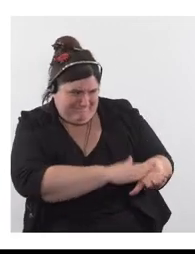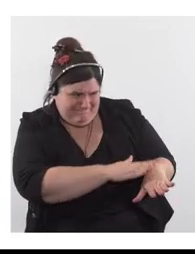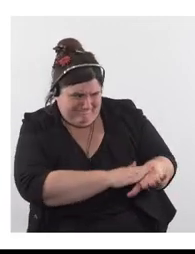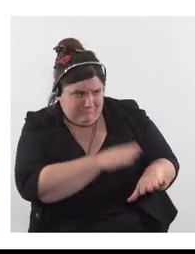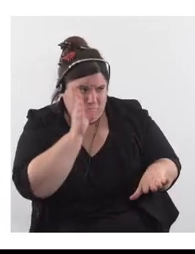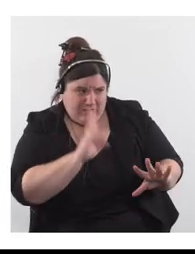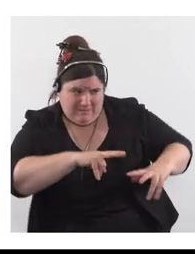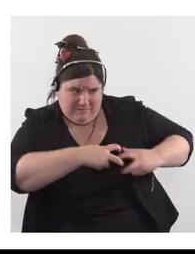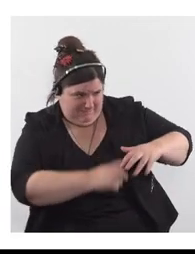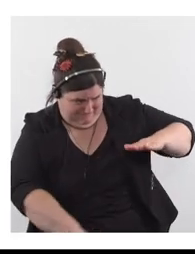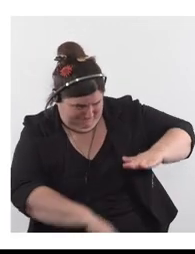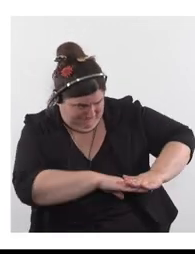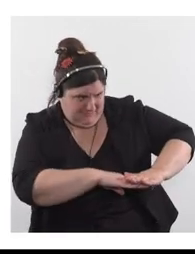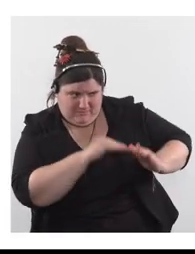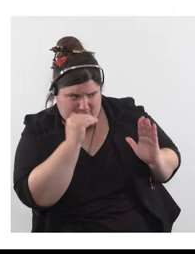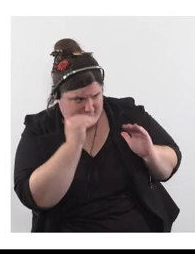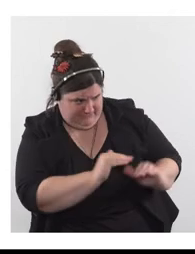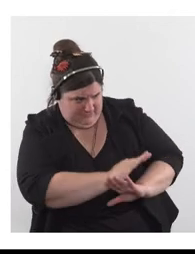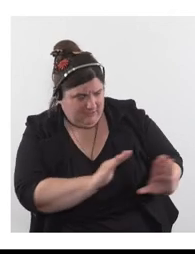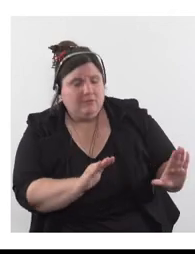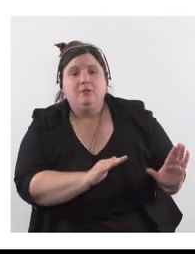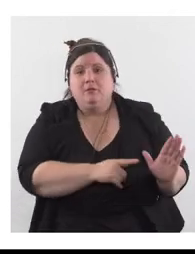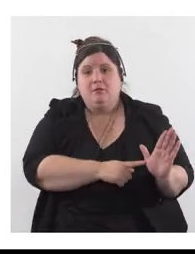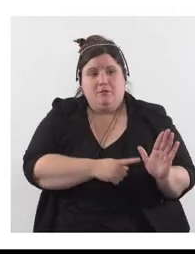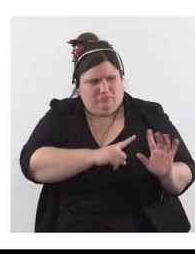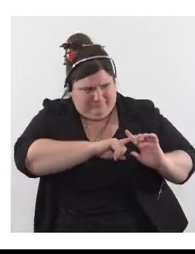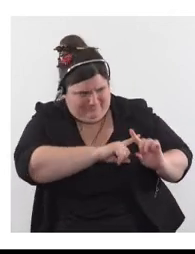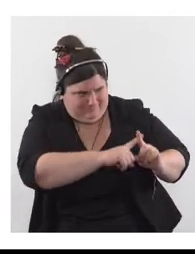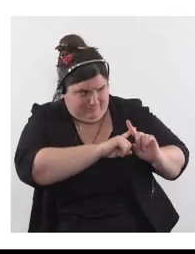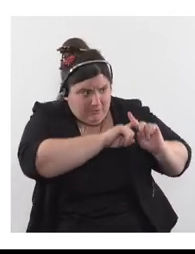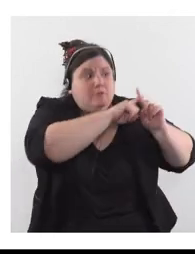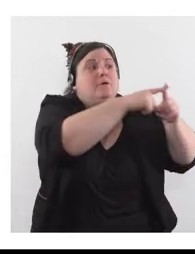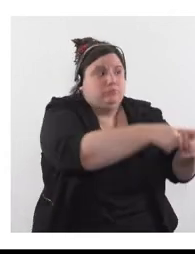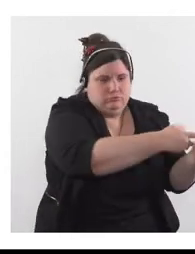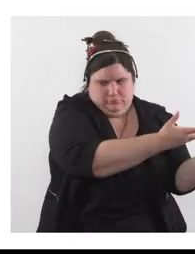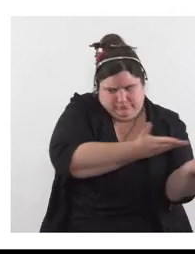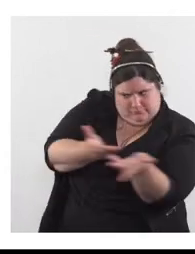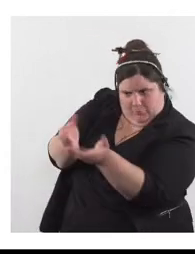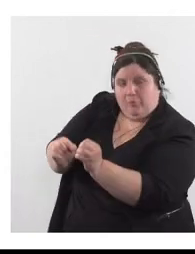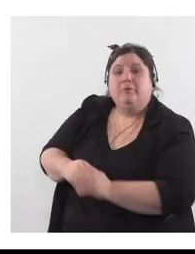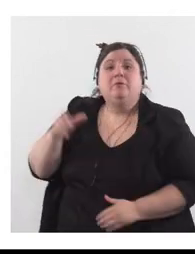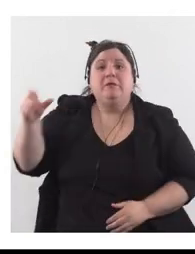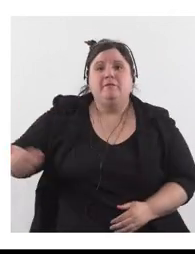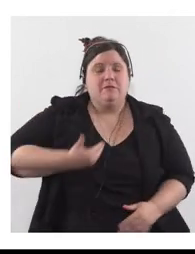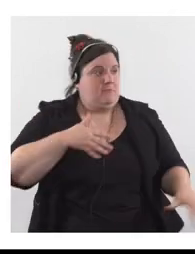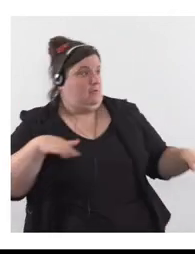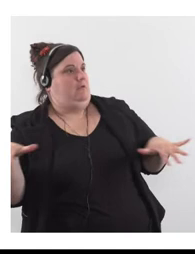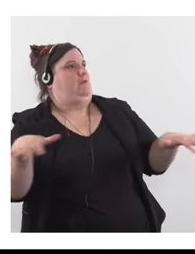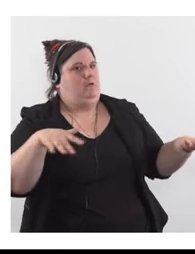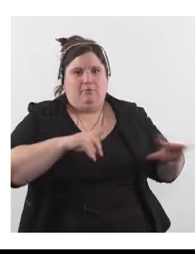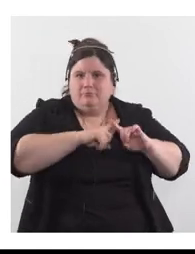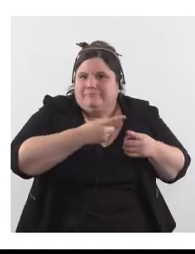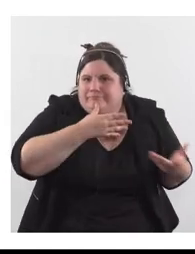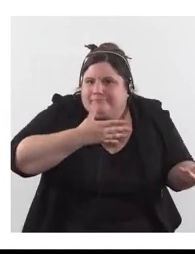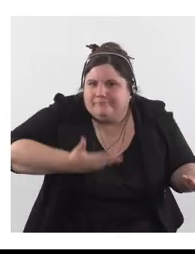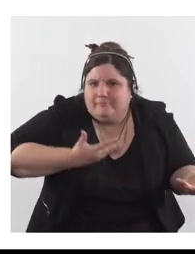avons un pouvoir de négociation qu'une victime individuelle n'a pas vis-à-vis des avocats. Et on fait, alors ça